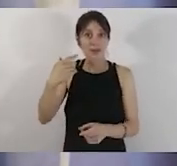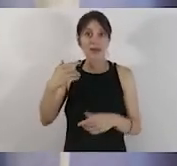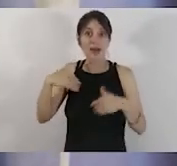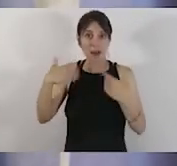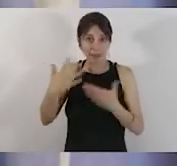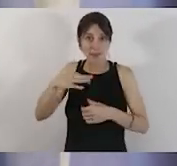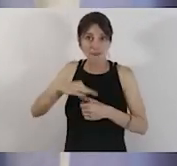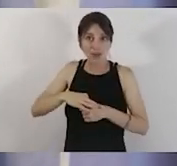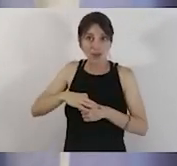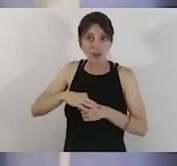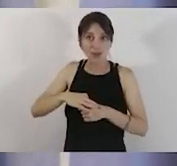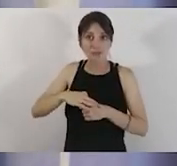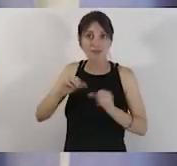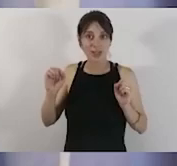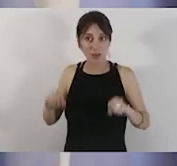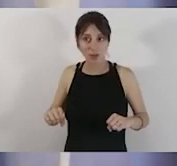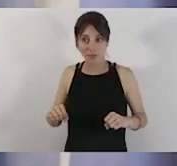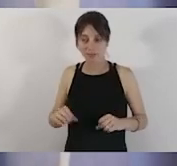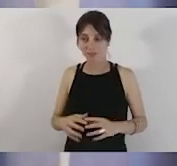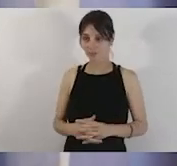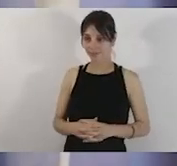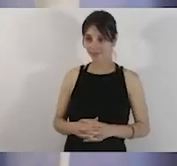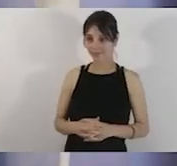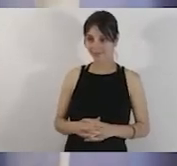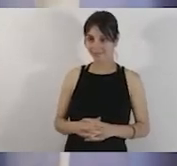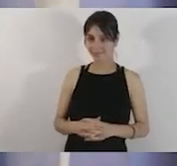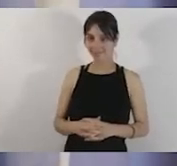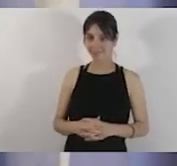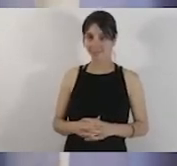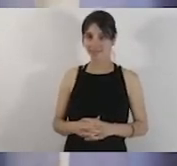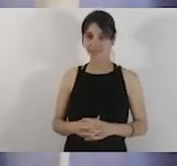j'ai... Voilà.